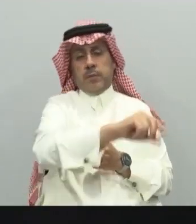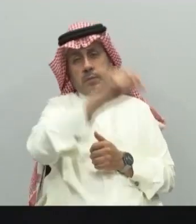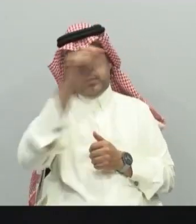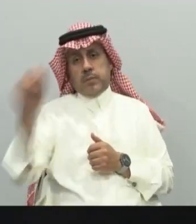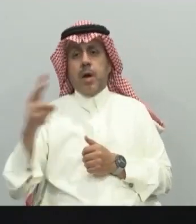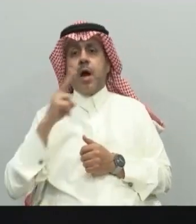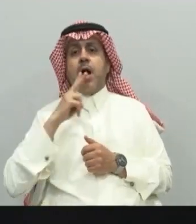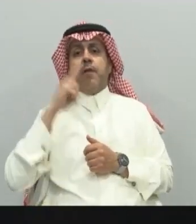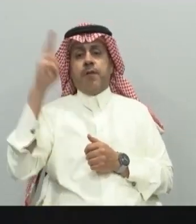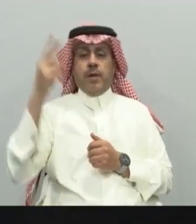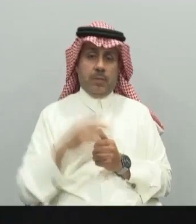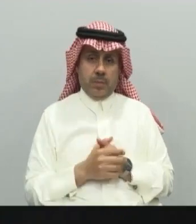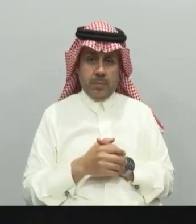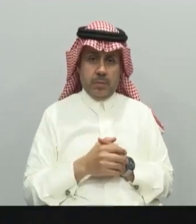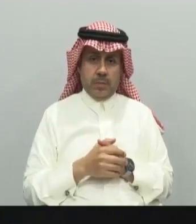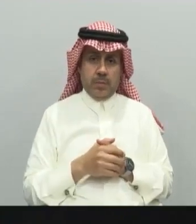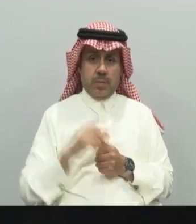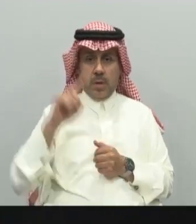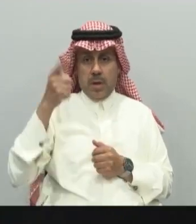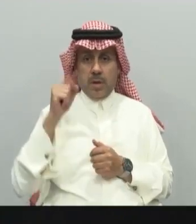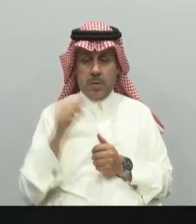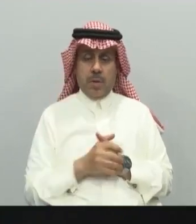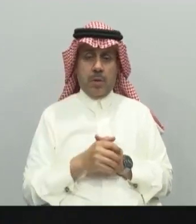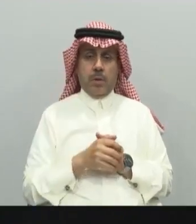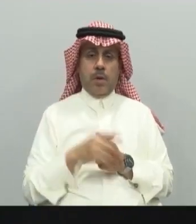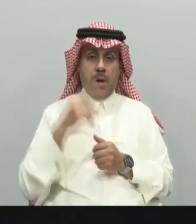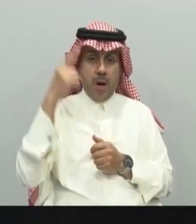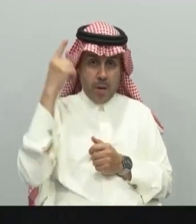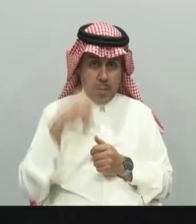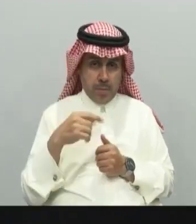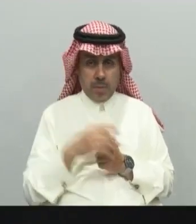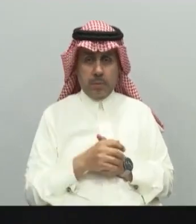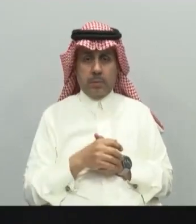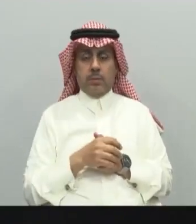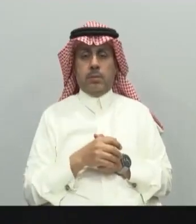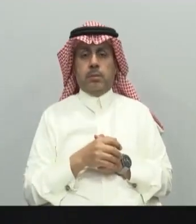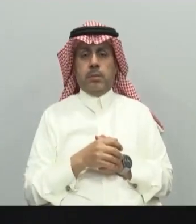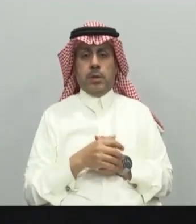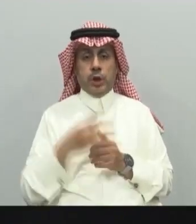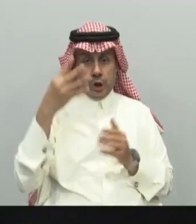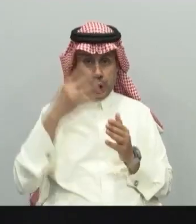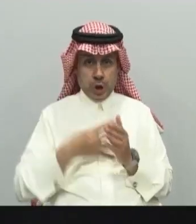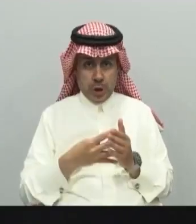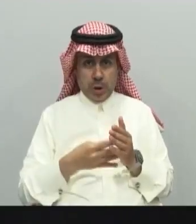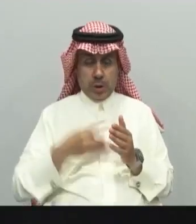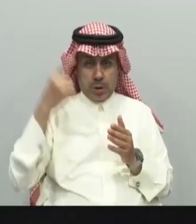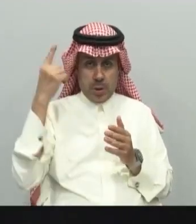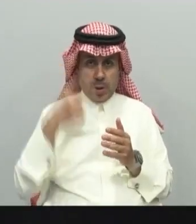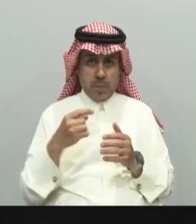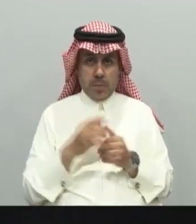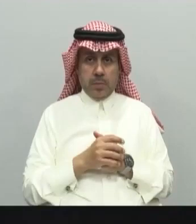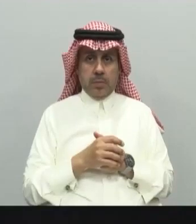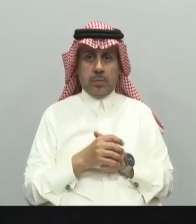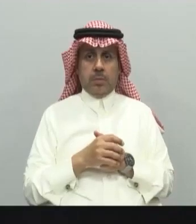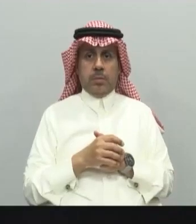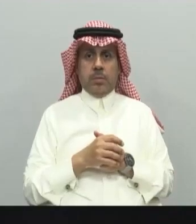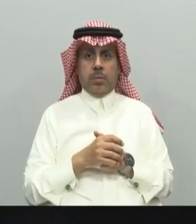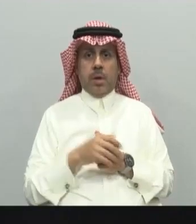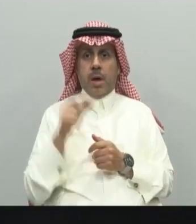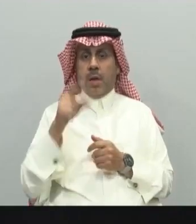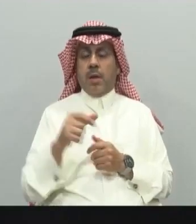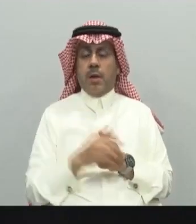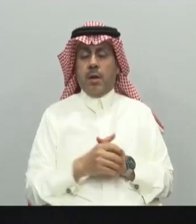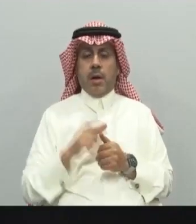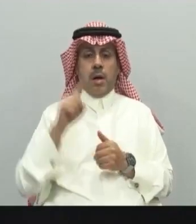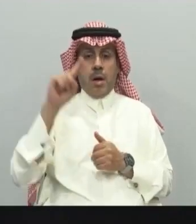2000 فهنا التحريم واضح و الشريعه جاءت بتحريم هذا الربا